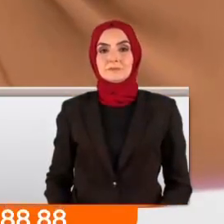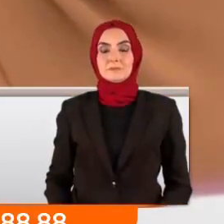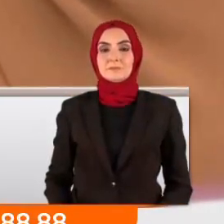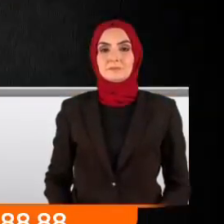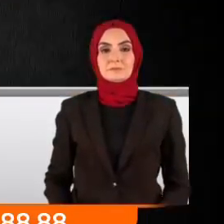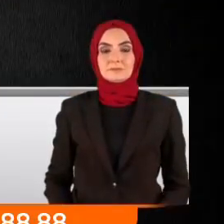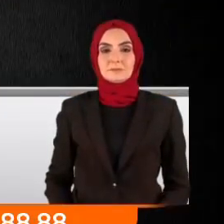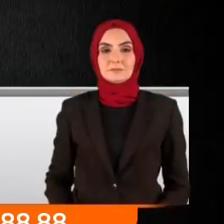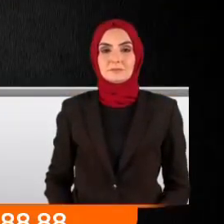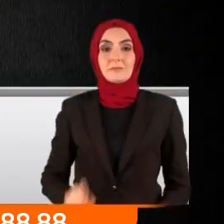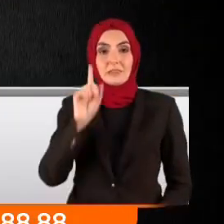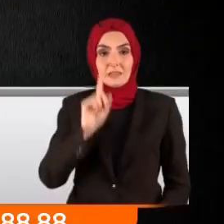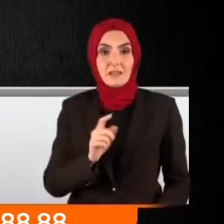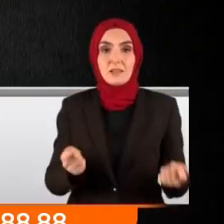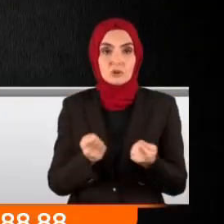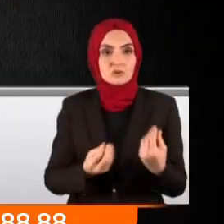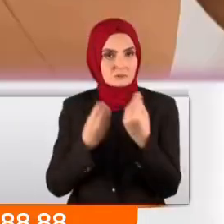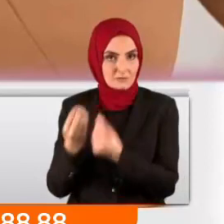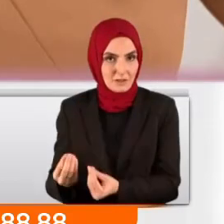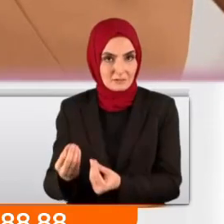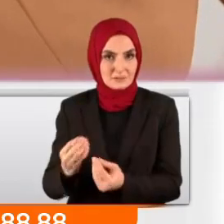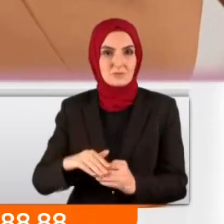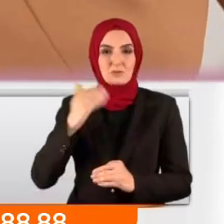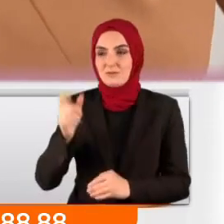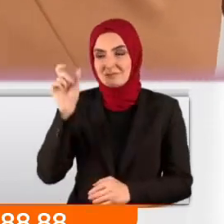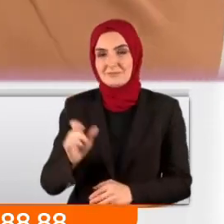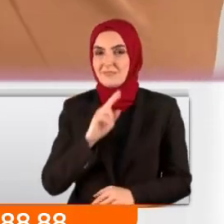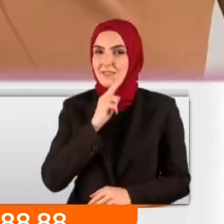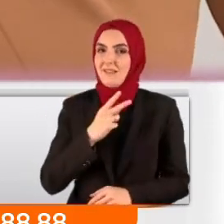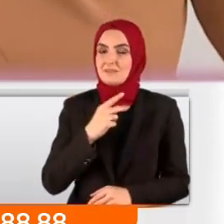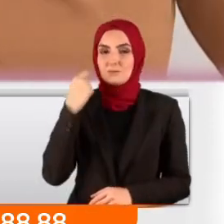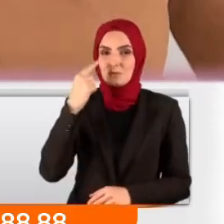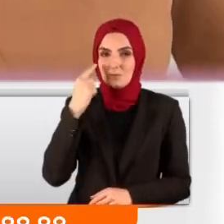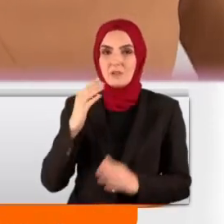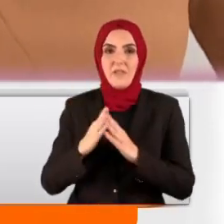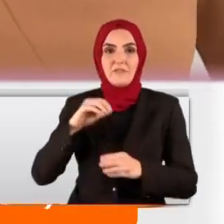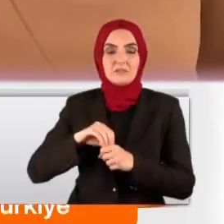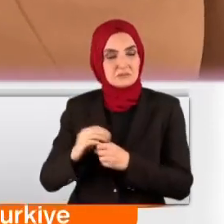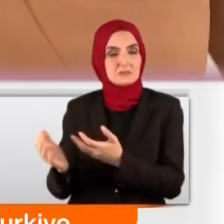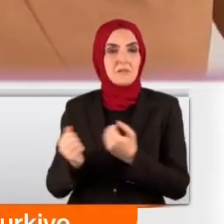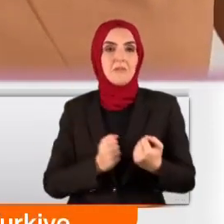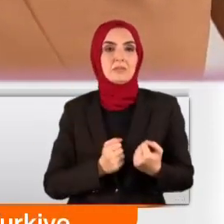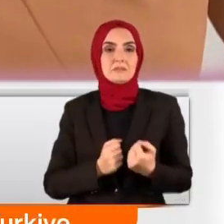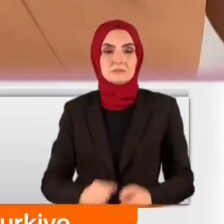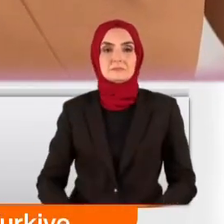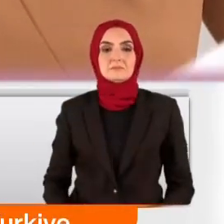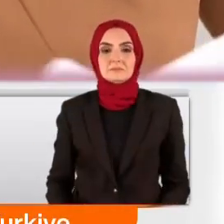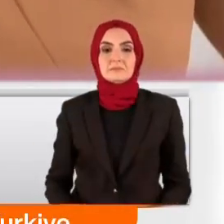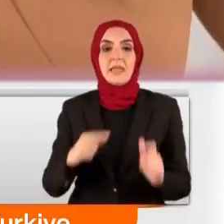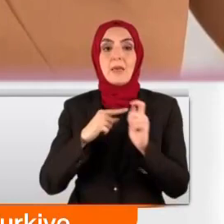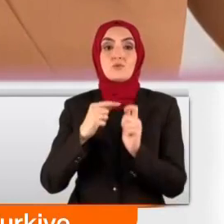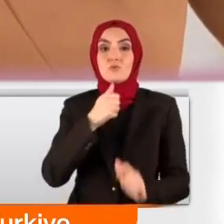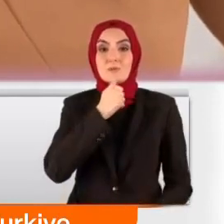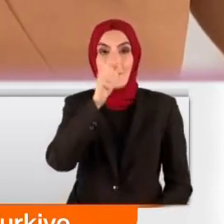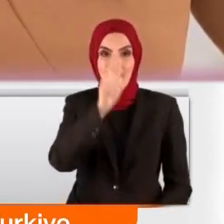para çekmiş. Önce iş verdi, sonra da haline acıyıp evini aldı. Emrullah Güvendik ismindeki bir arkadaşınıza aslında kol